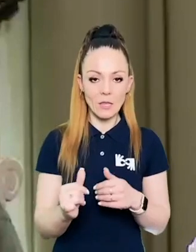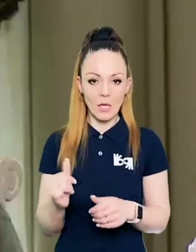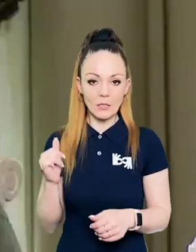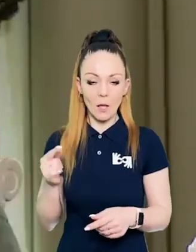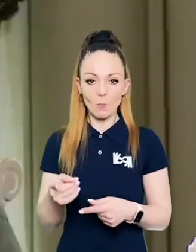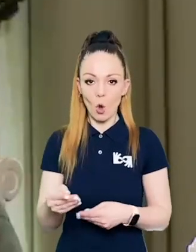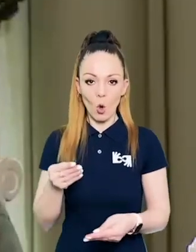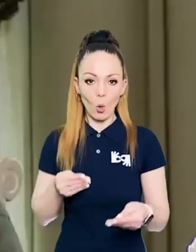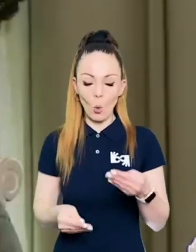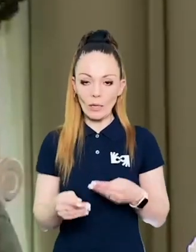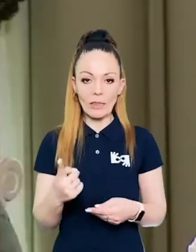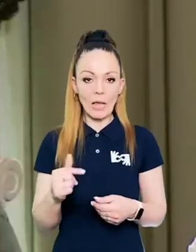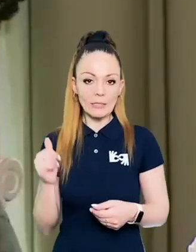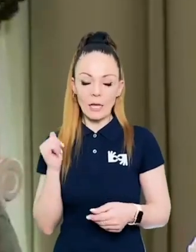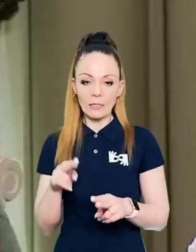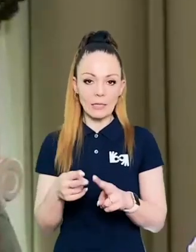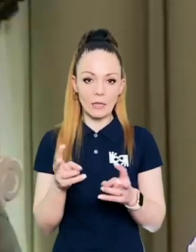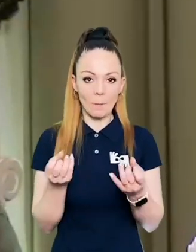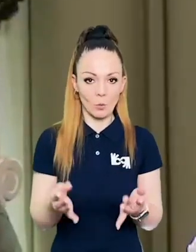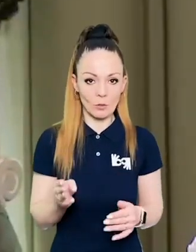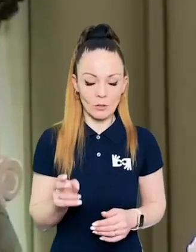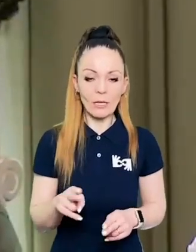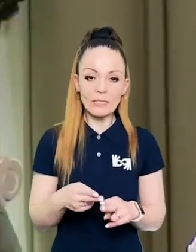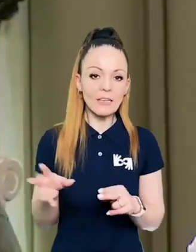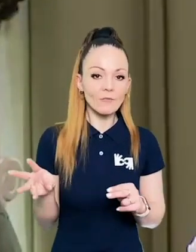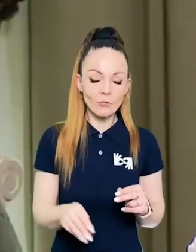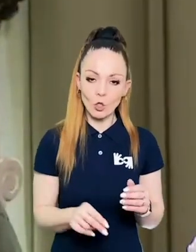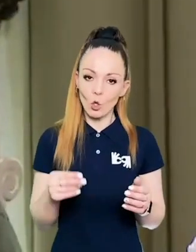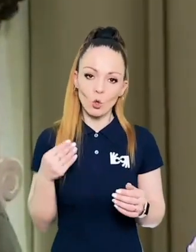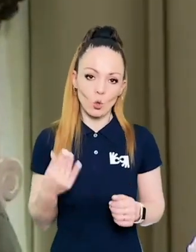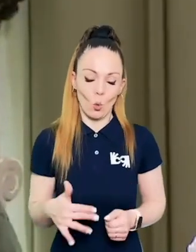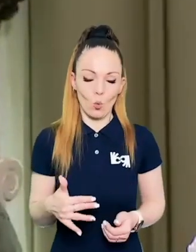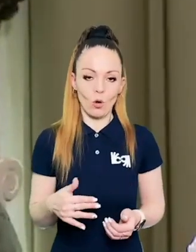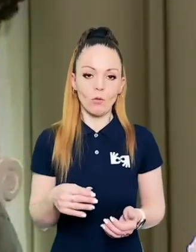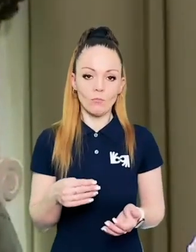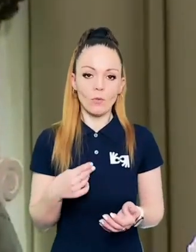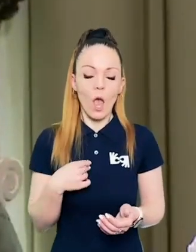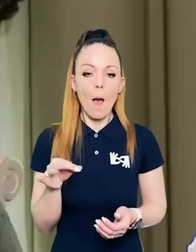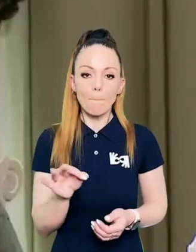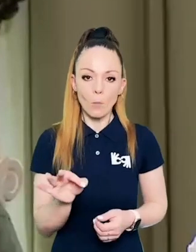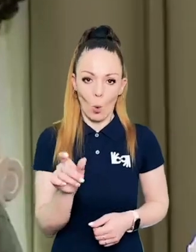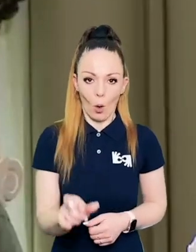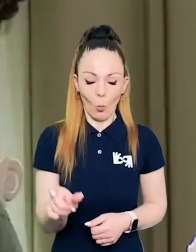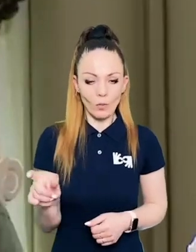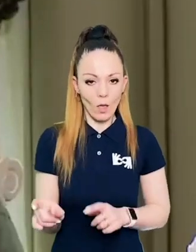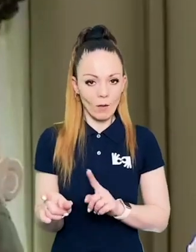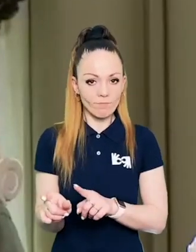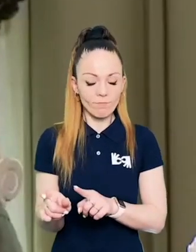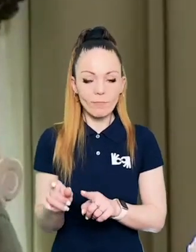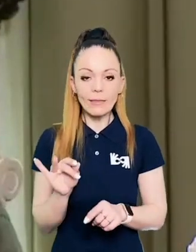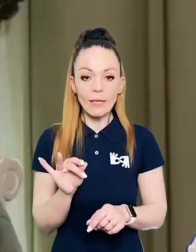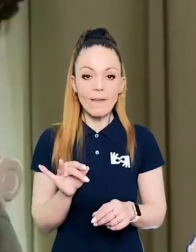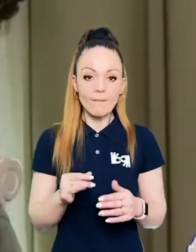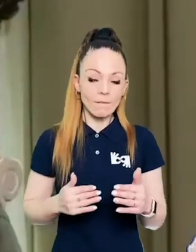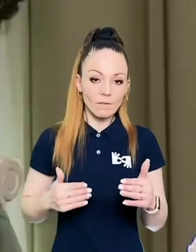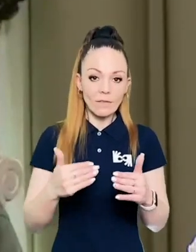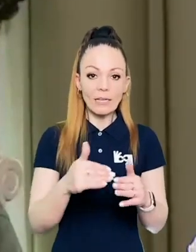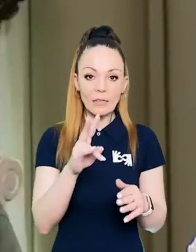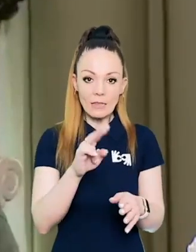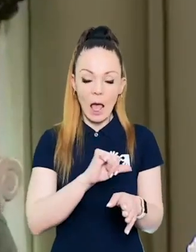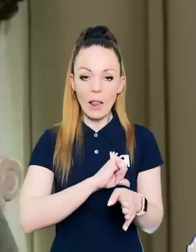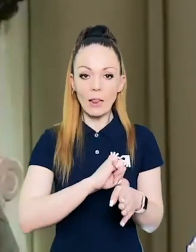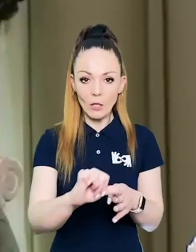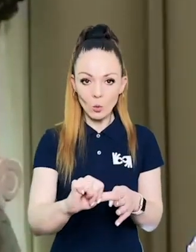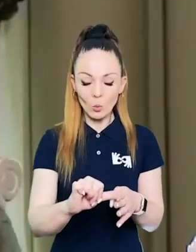назад. Тому що кроки назад не просто так. Там все це дорого. Дуже дорого. Я про людей. І тому вийти на